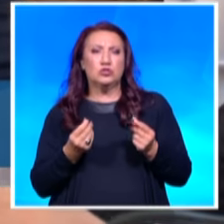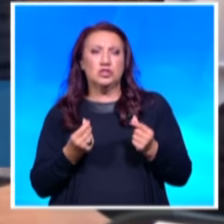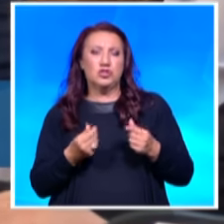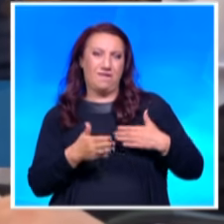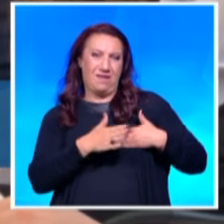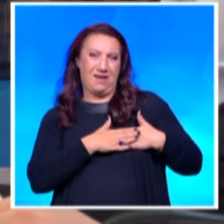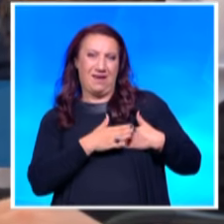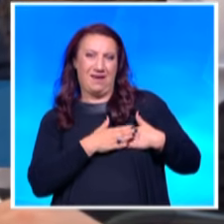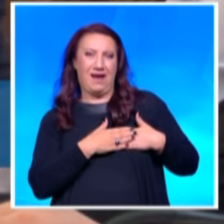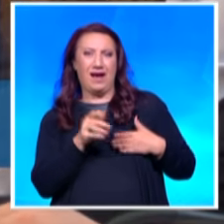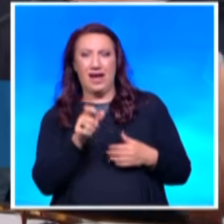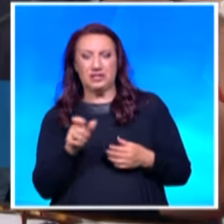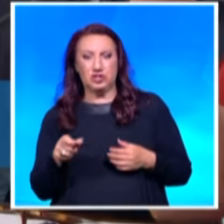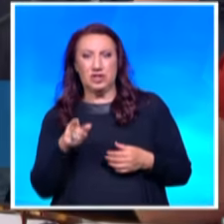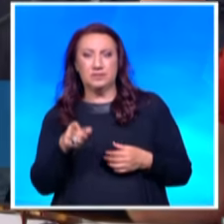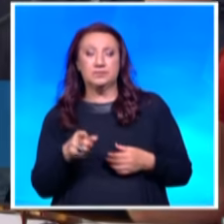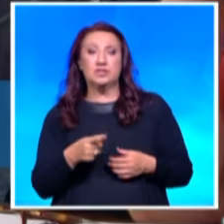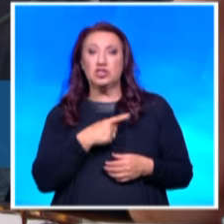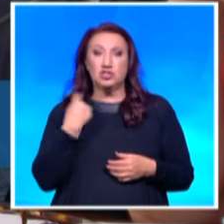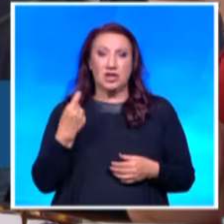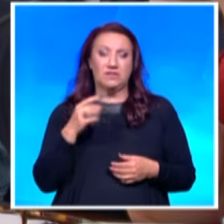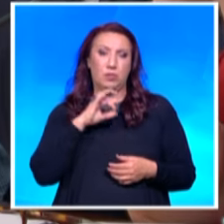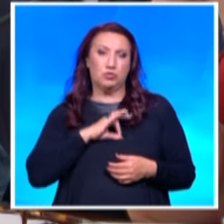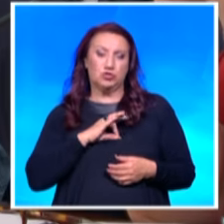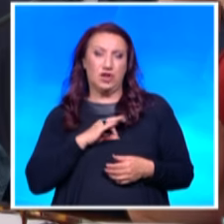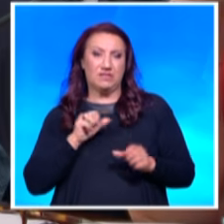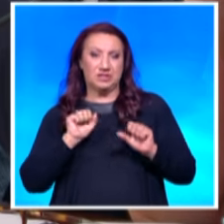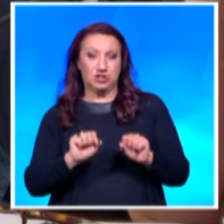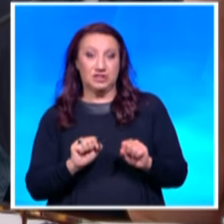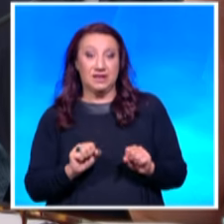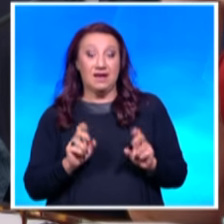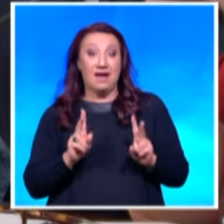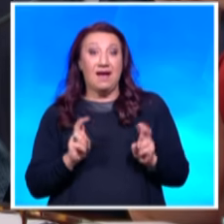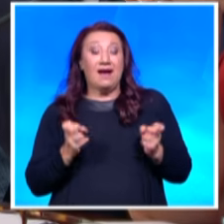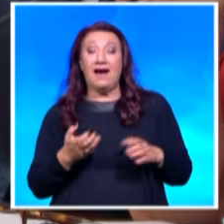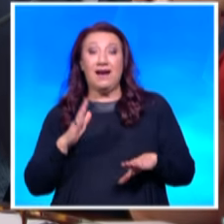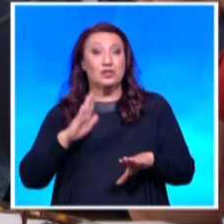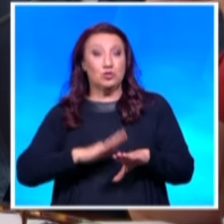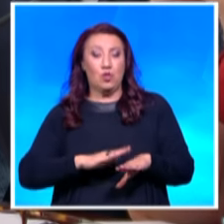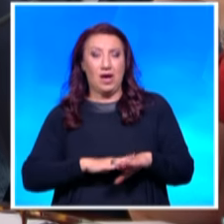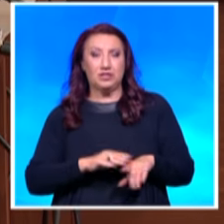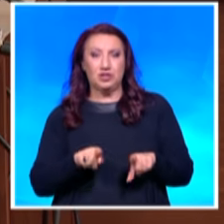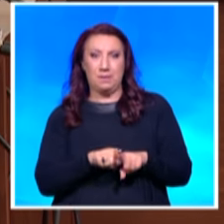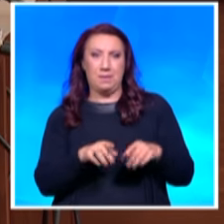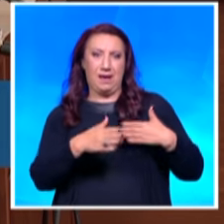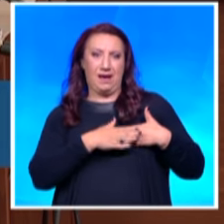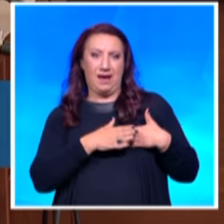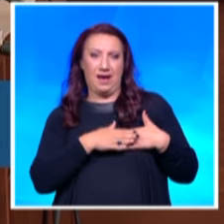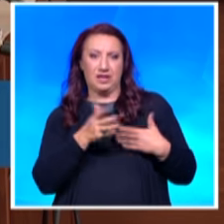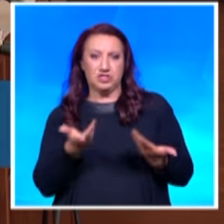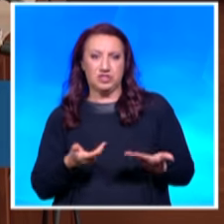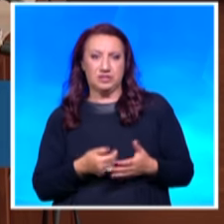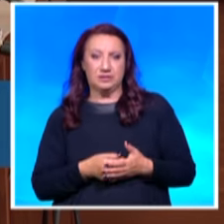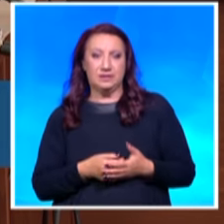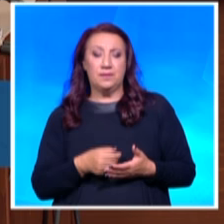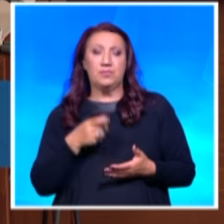жертвите да получават защита. Тя е недоказуема. Как се доказва интимна връзка? Бихте ли ми обяснили? Това, което е предложено